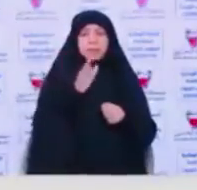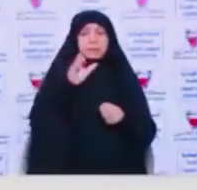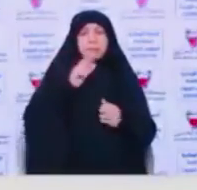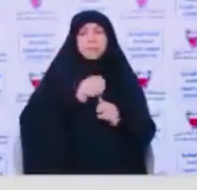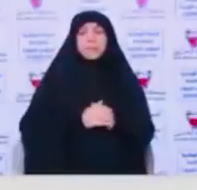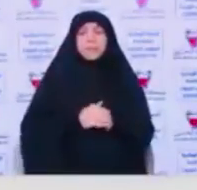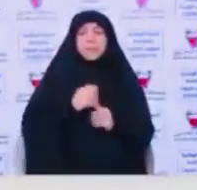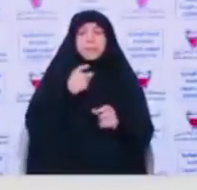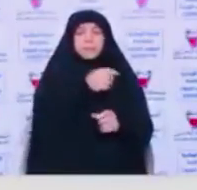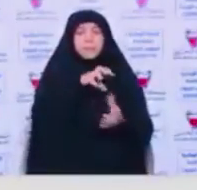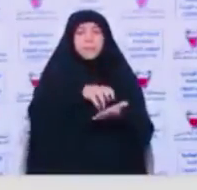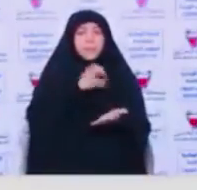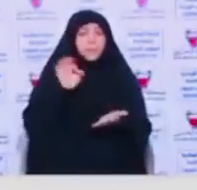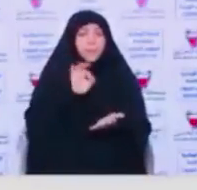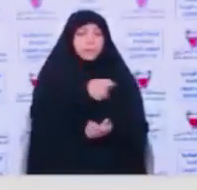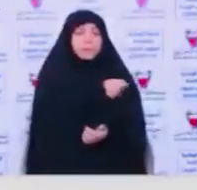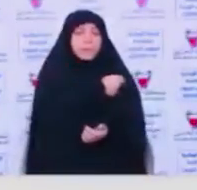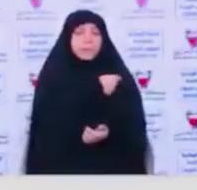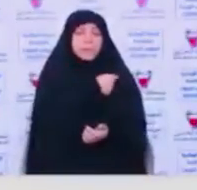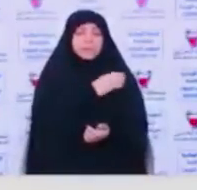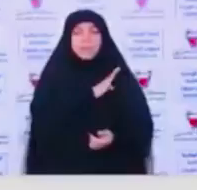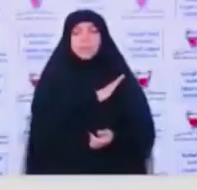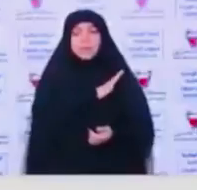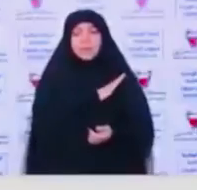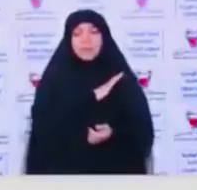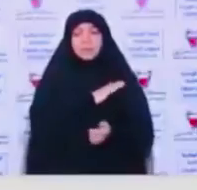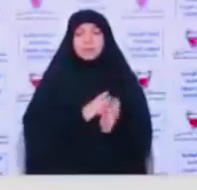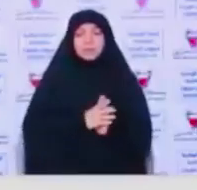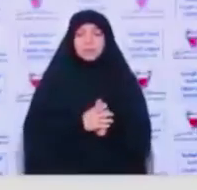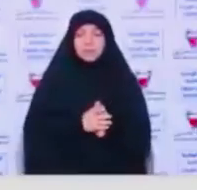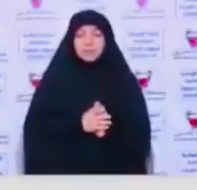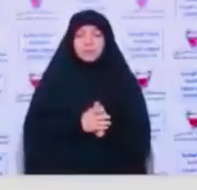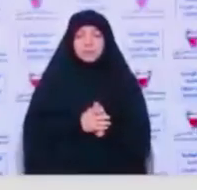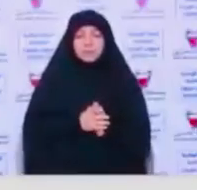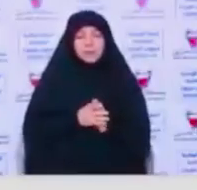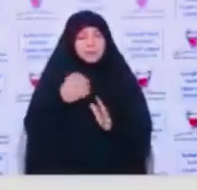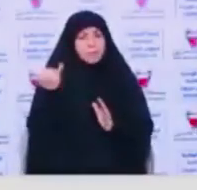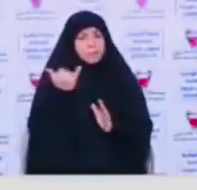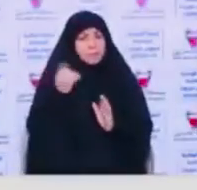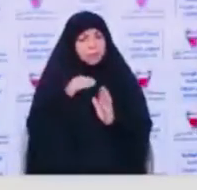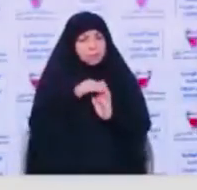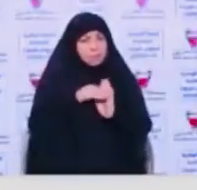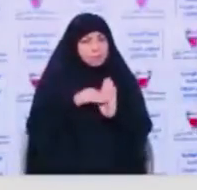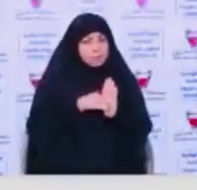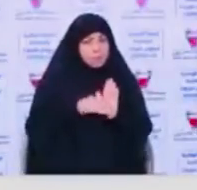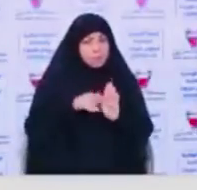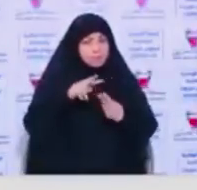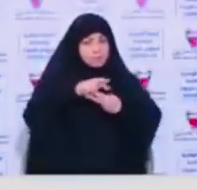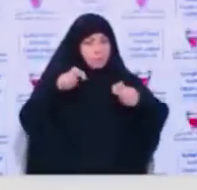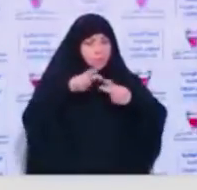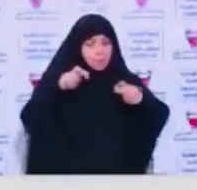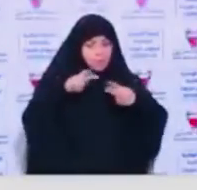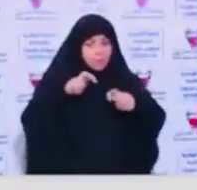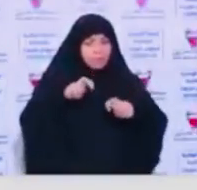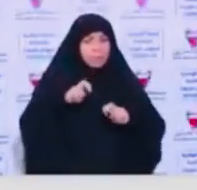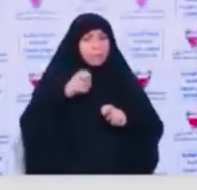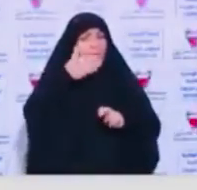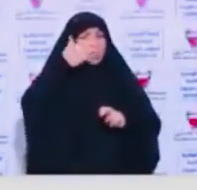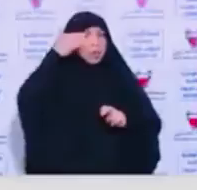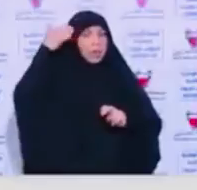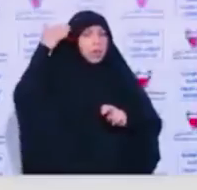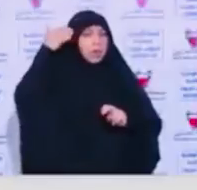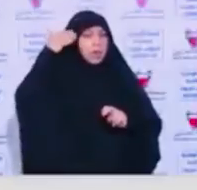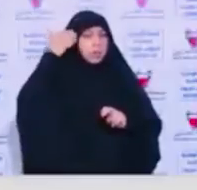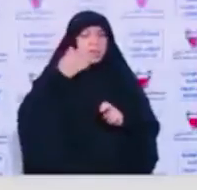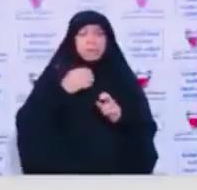المستشفى العسكري، اللي كانت أهم أهدافها إعداد الكثير من البحوث الطبية المحلية والمهمة،